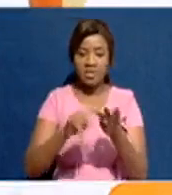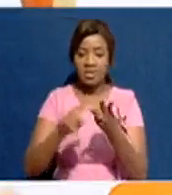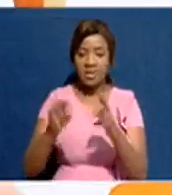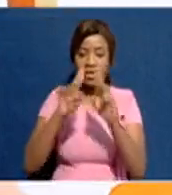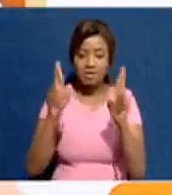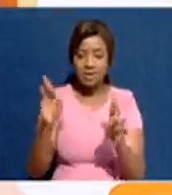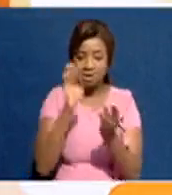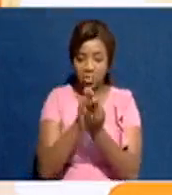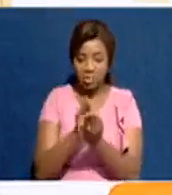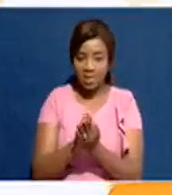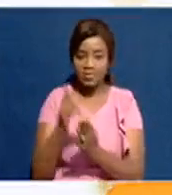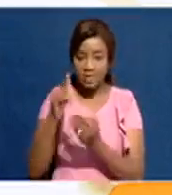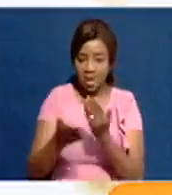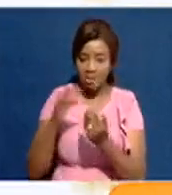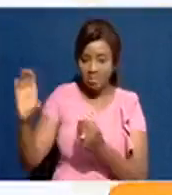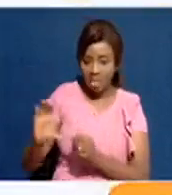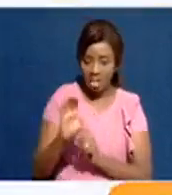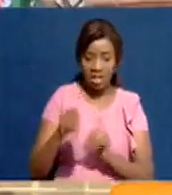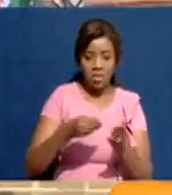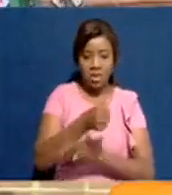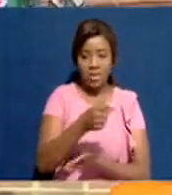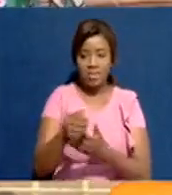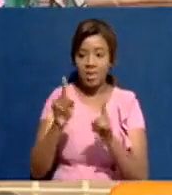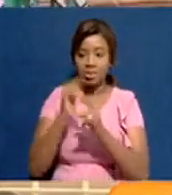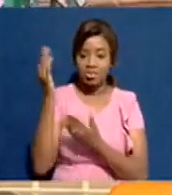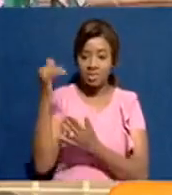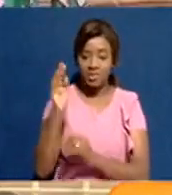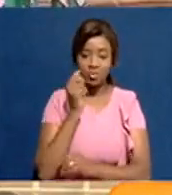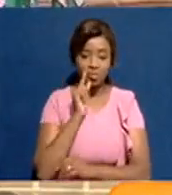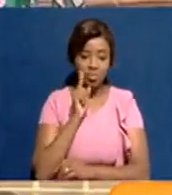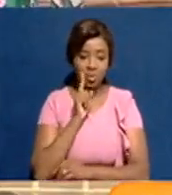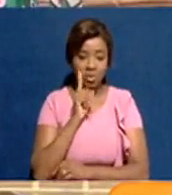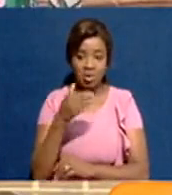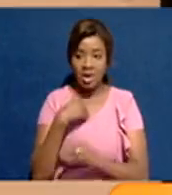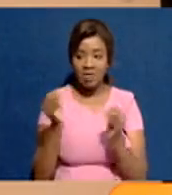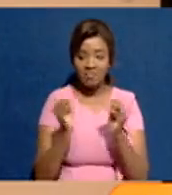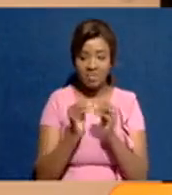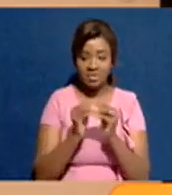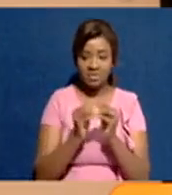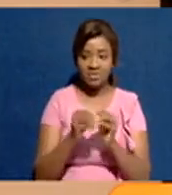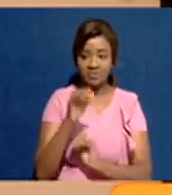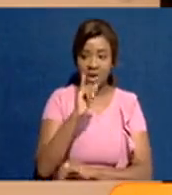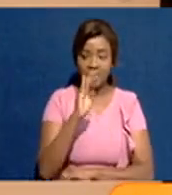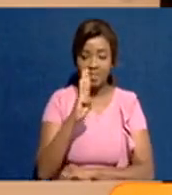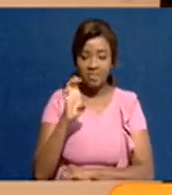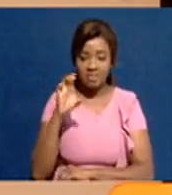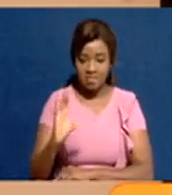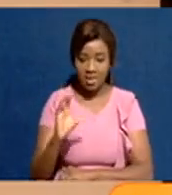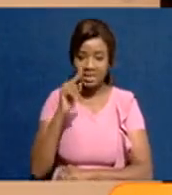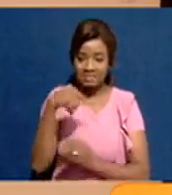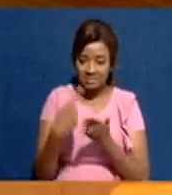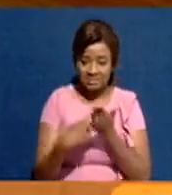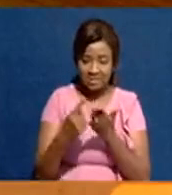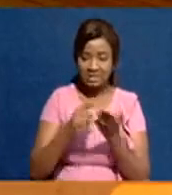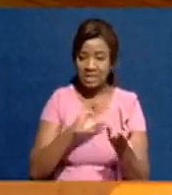Haya yanajiri huku magavana wakitarajiwa kukutana na naibu rais hapo kesho kwa mkutano wa IBEC, ambako swala la kisunzi cha